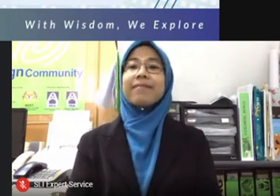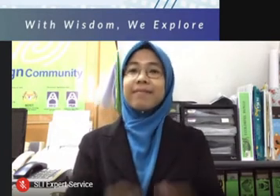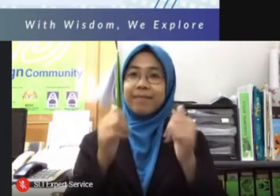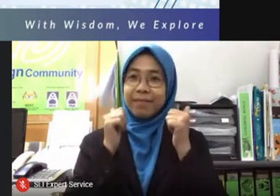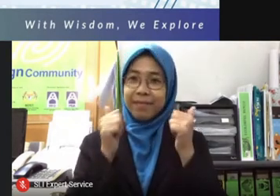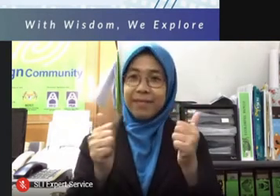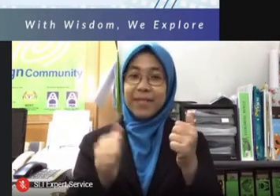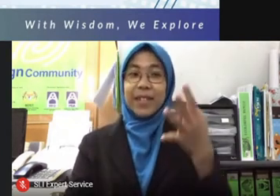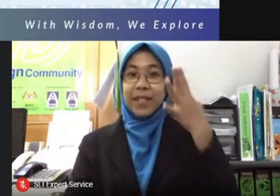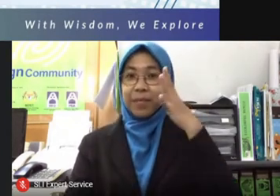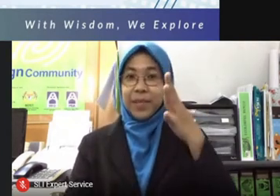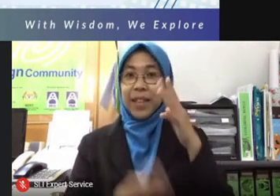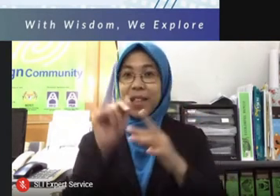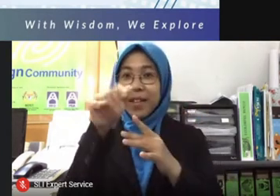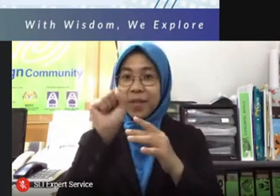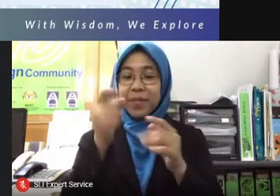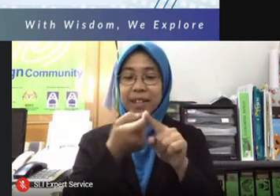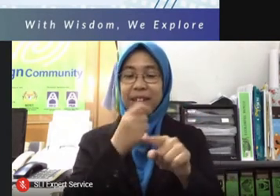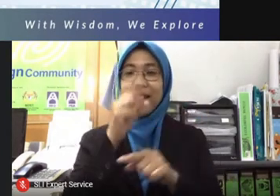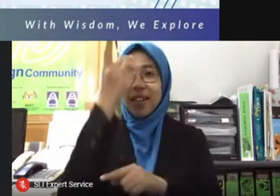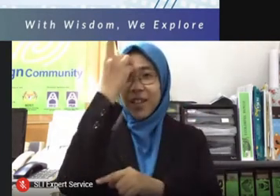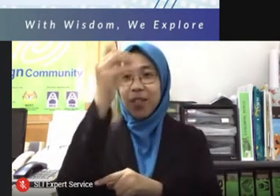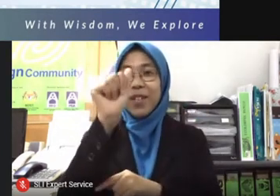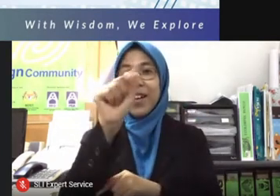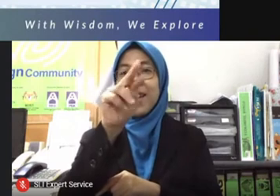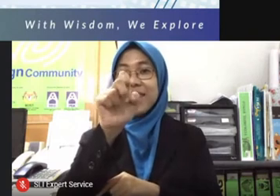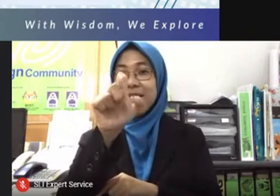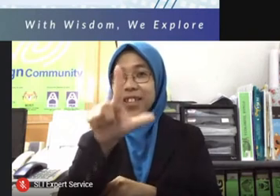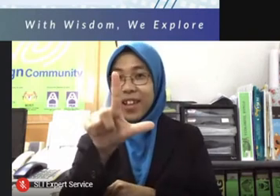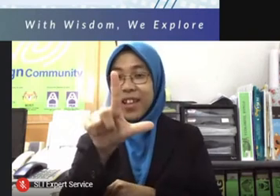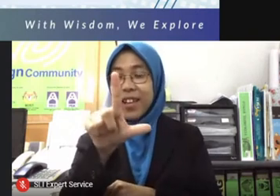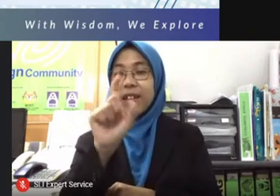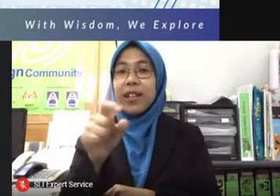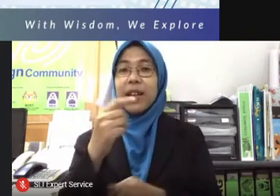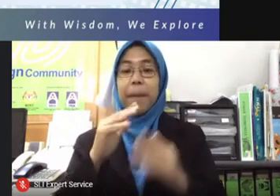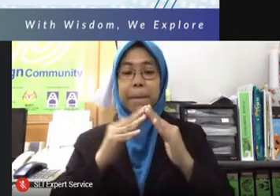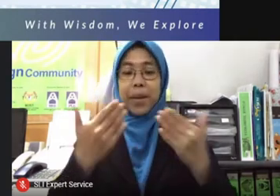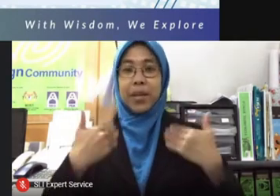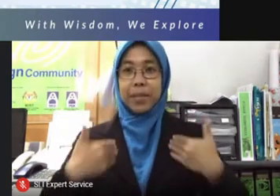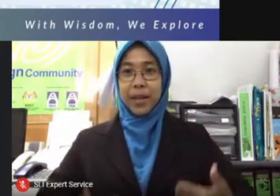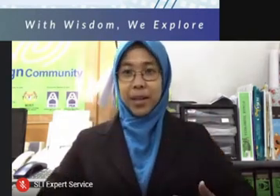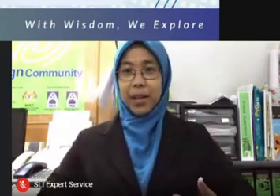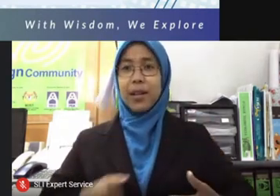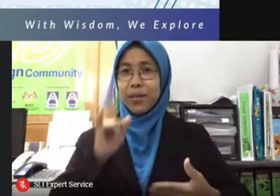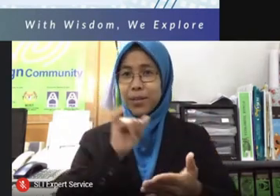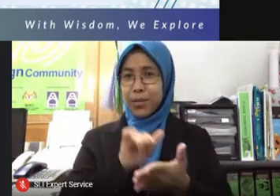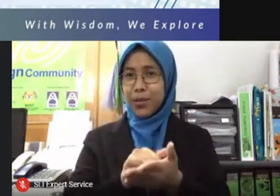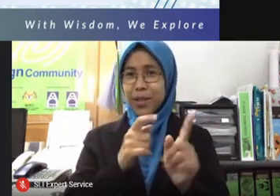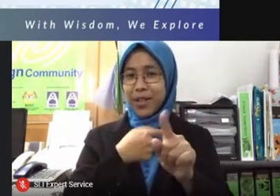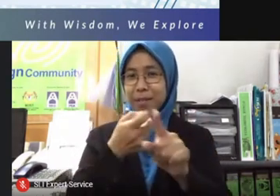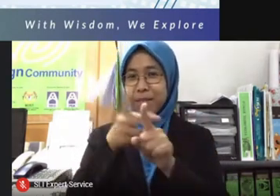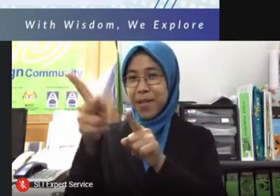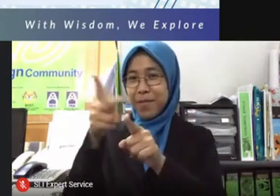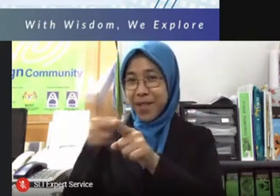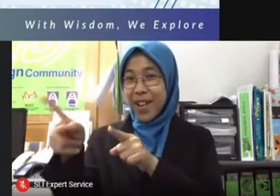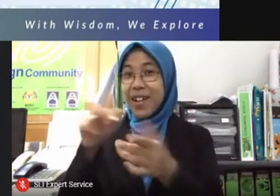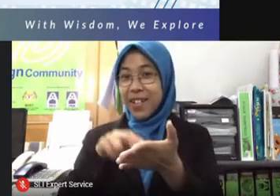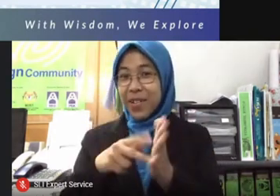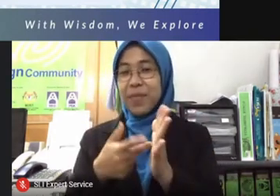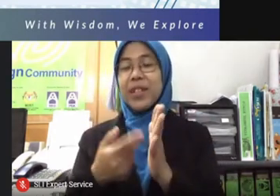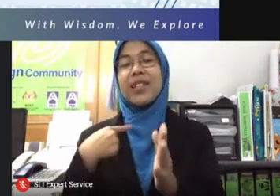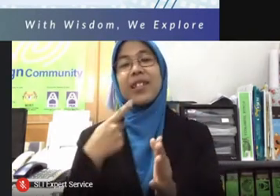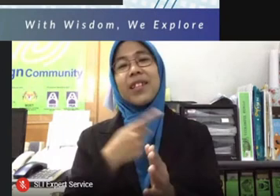Okay, empat tips daripada Datuk Azni Nawawi. Okay, itu dia bahasa badan. Calang-calang tips daripada pakar-pakar ni. Itulah